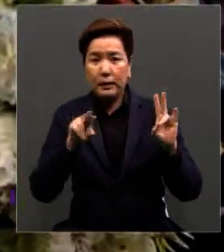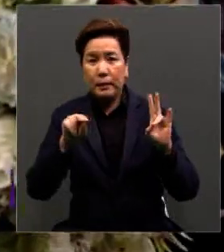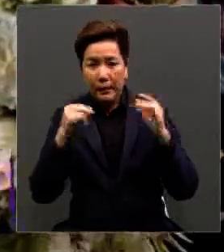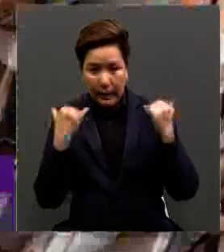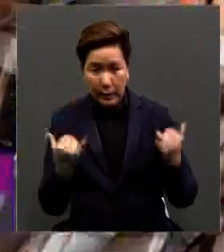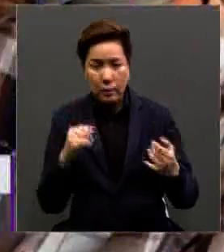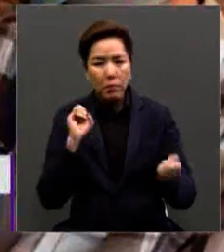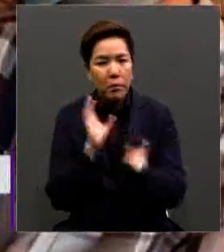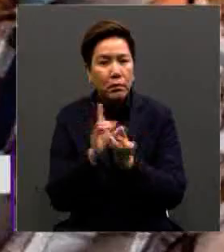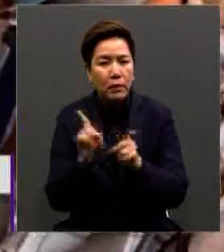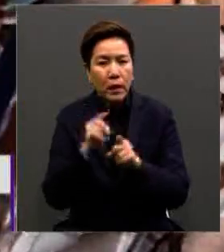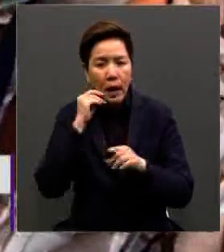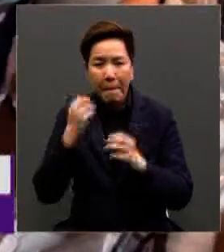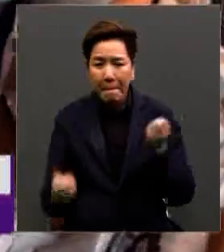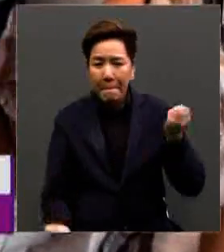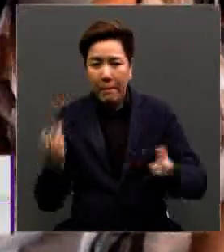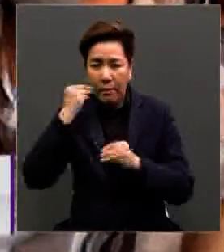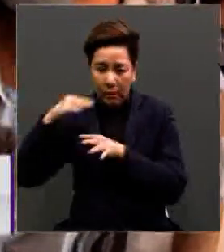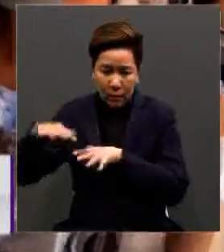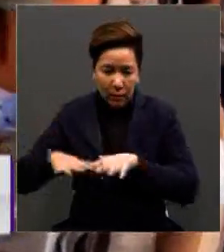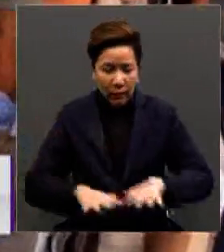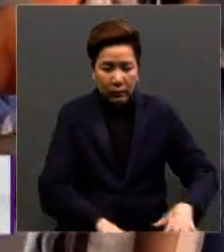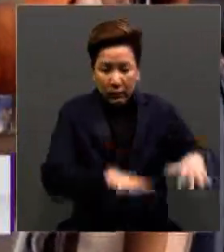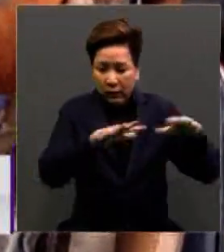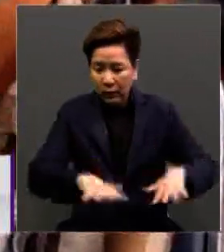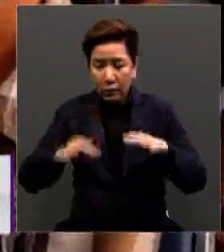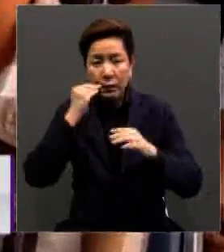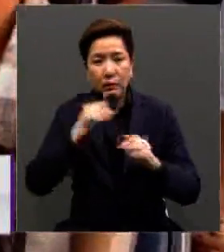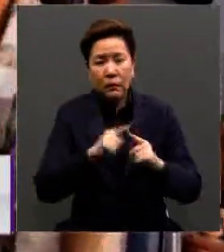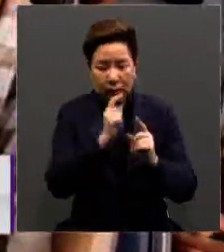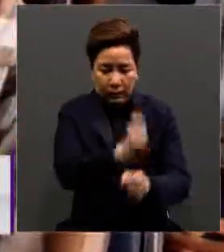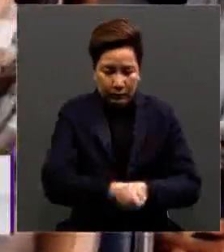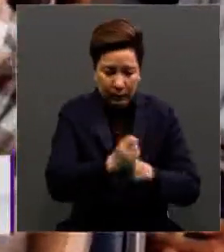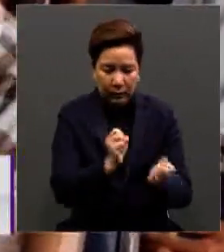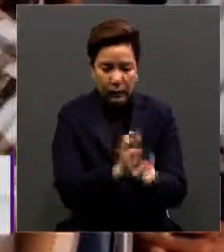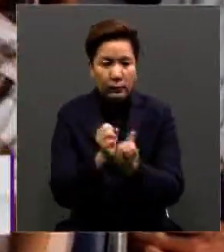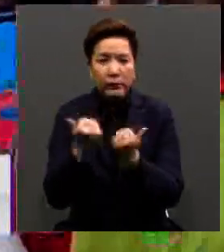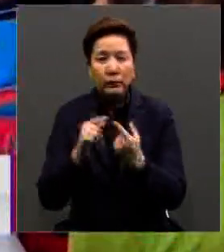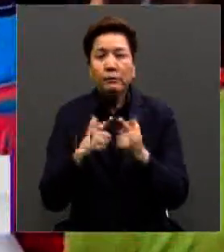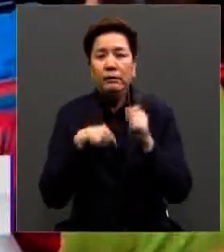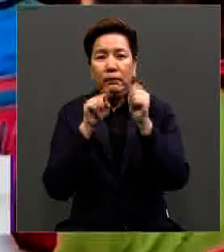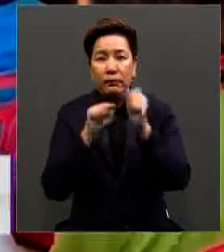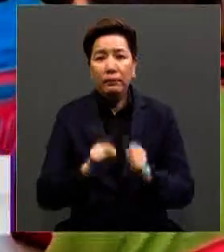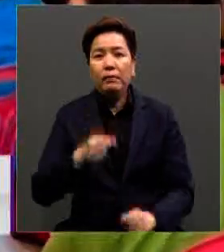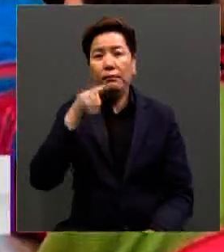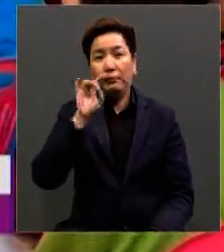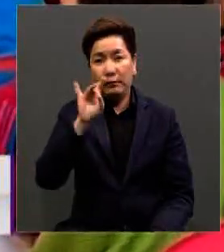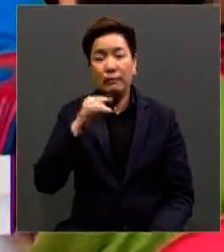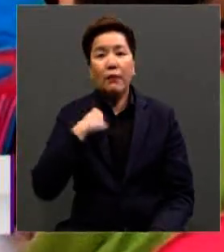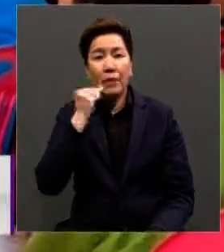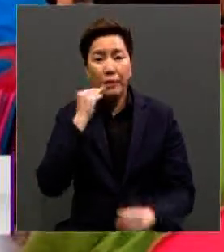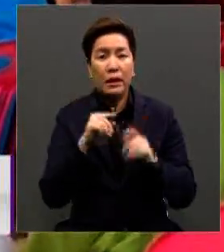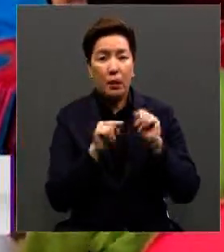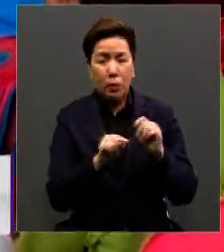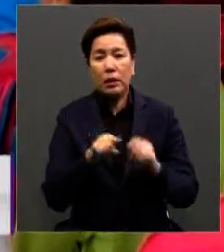มาเนี่ยเกิดเป็นลักษณะน้ำป่าไหลหลากเข้าไปท่วมบ้านเรือนประชาชนแล้วก็พื้นที่ทางการเกษตรจำนวน 8อำเภอนะครับ 35